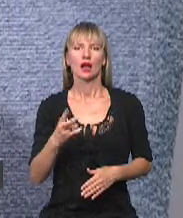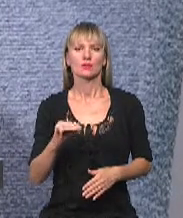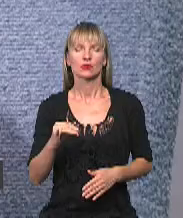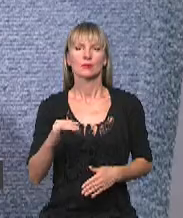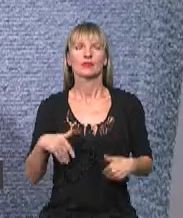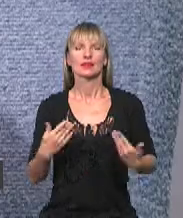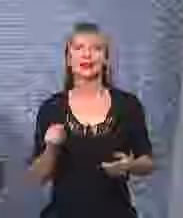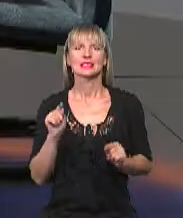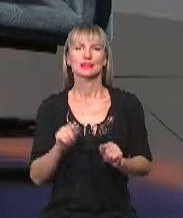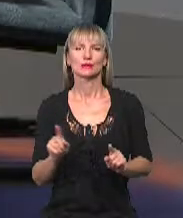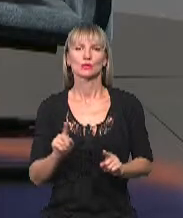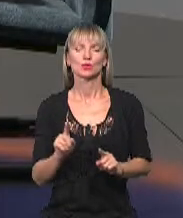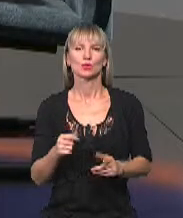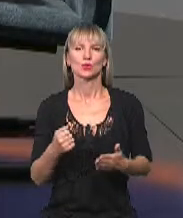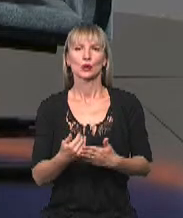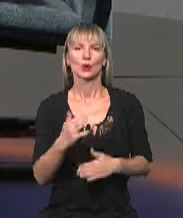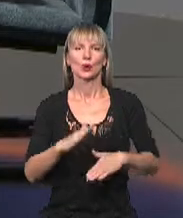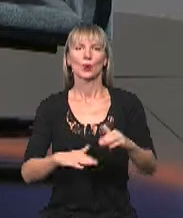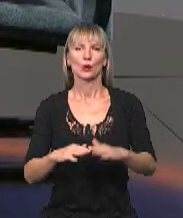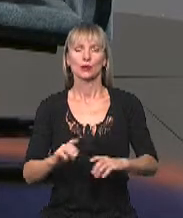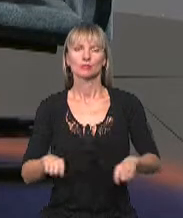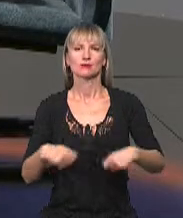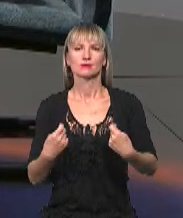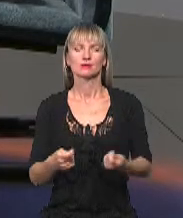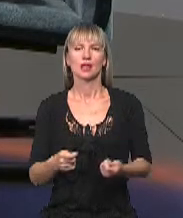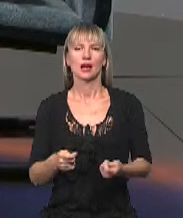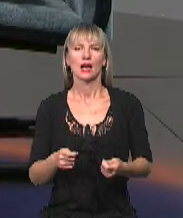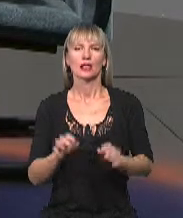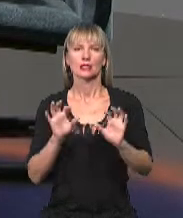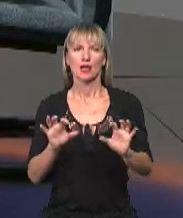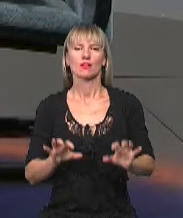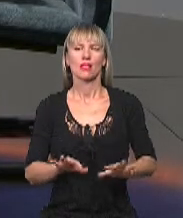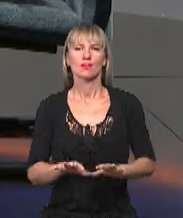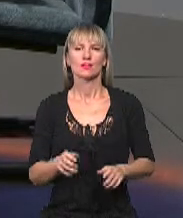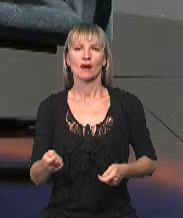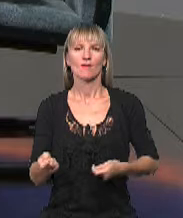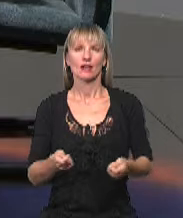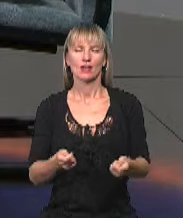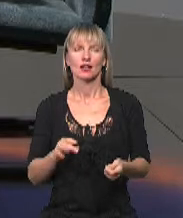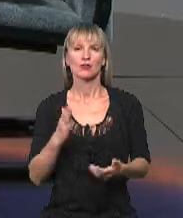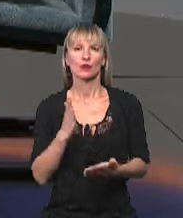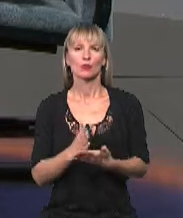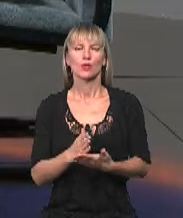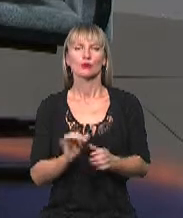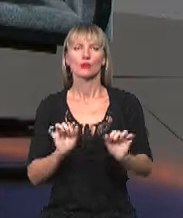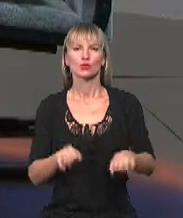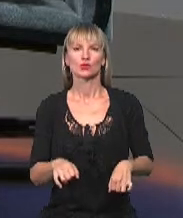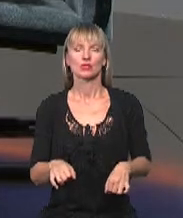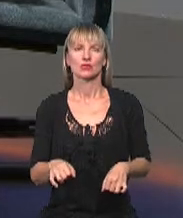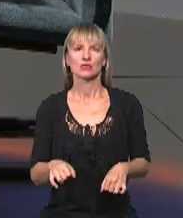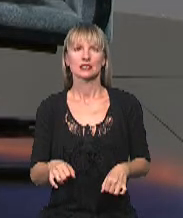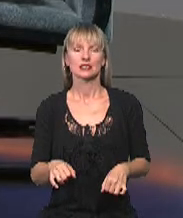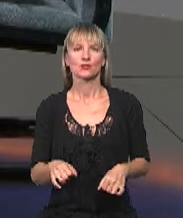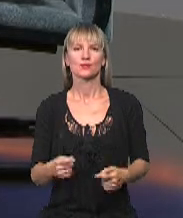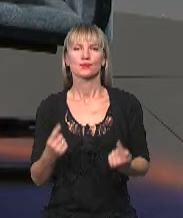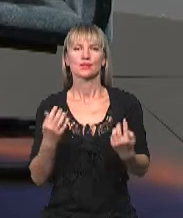би, напевно, з тим, що нарешті до їхніх рук перейшла законодавча влада, і вони мають неймовірну можливість внести